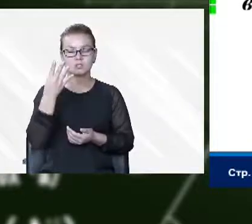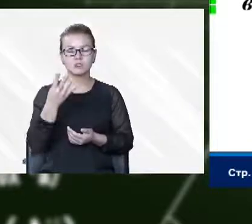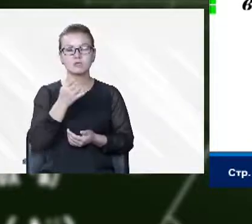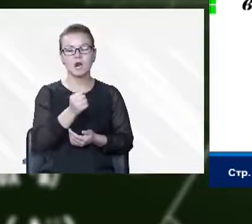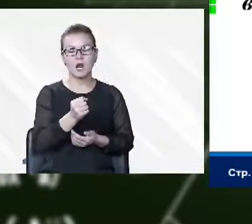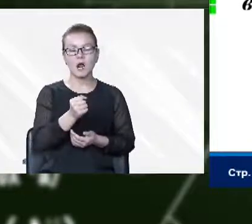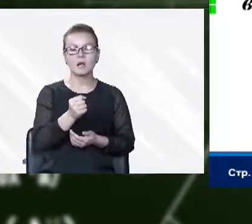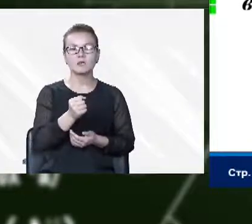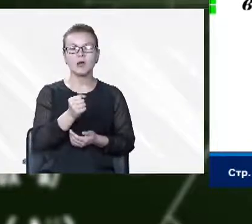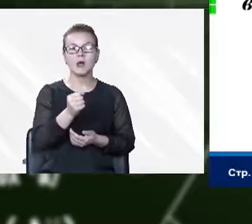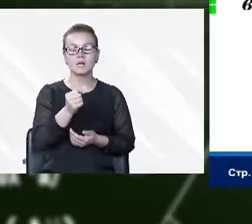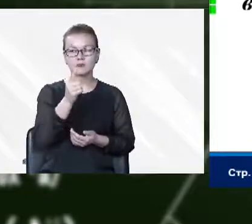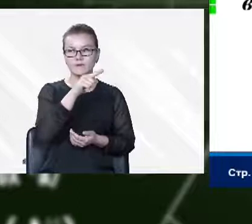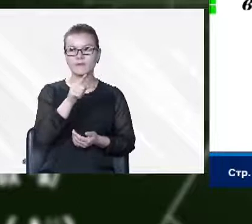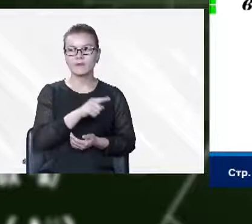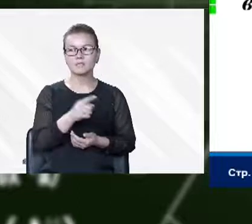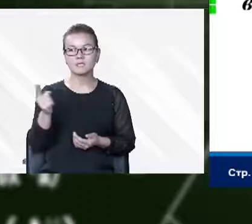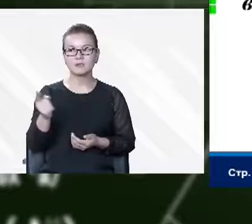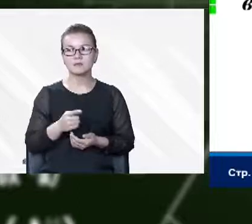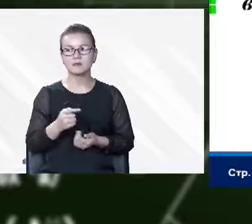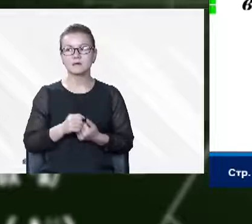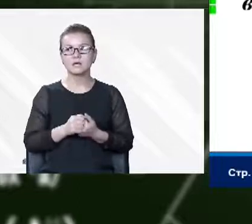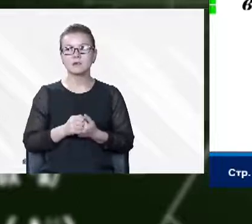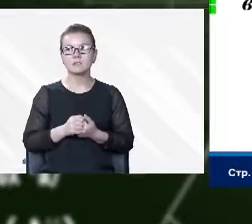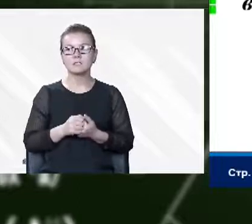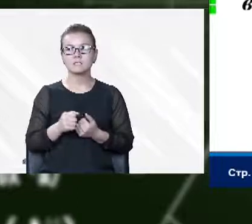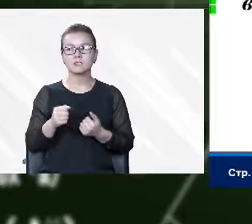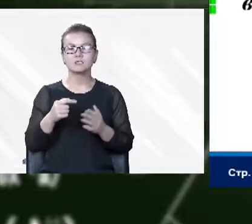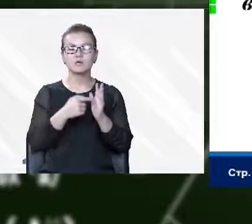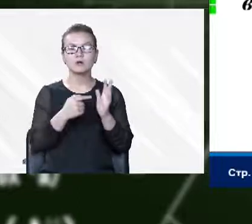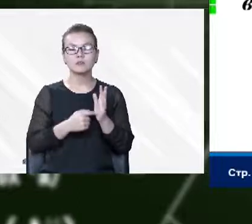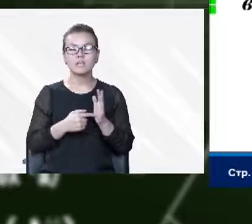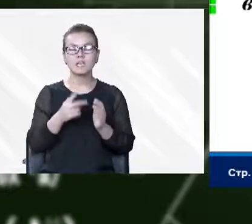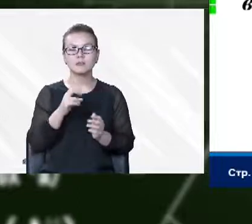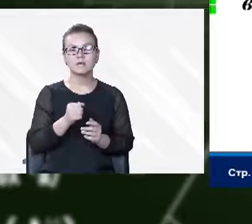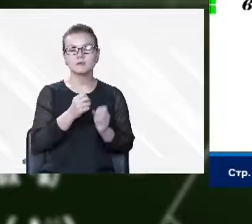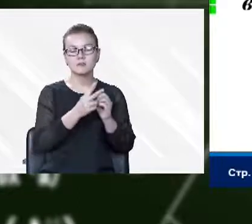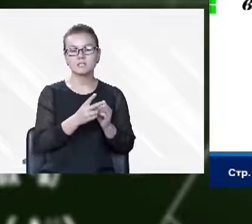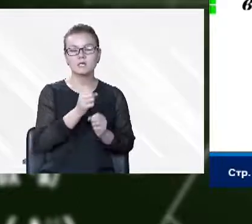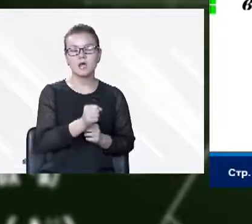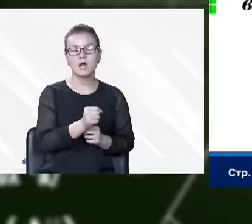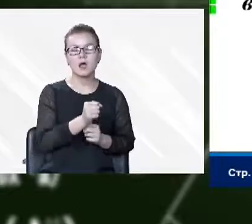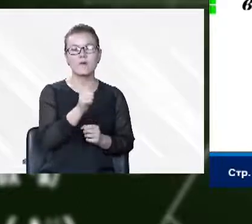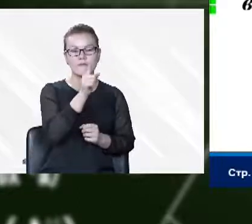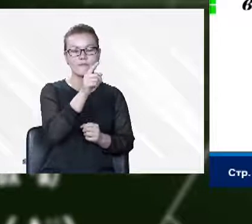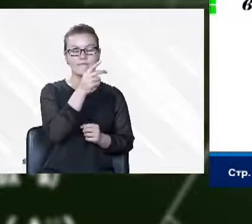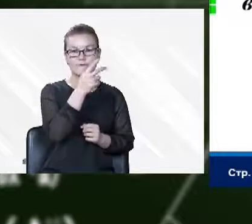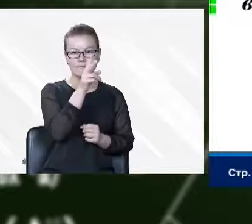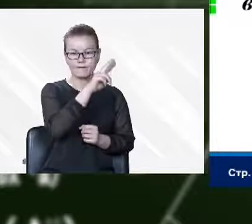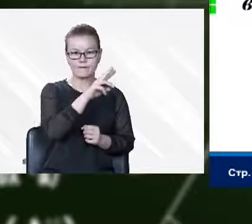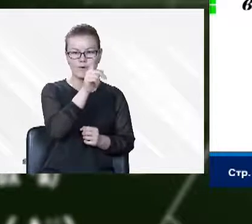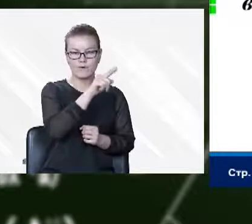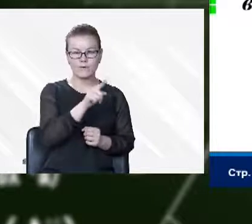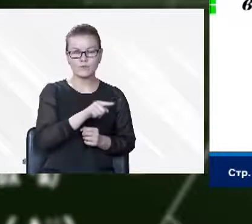4а квадрат b квадрат минус 9c, деленное на 12а в кубе b. При а и